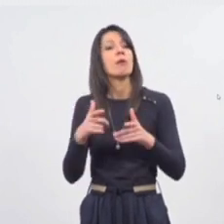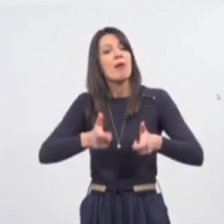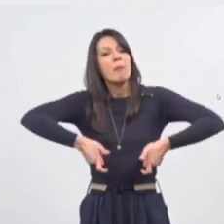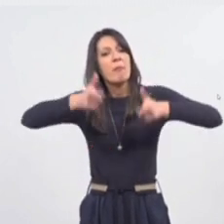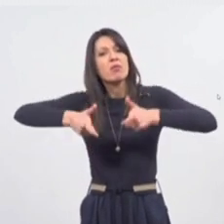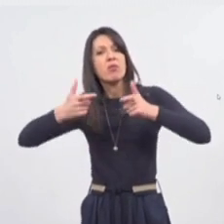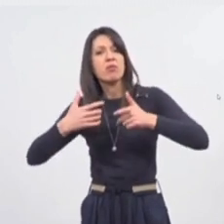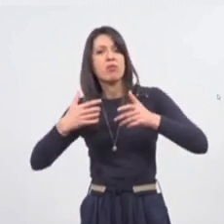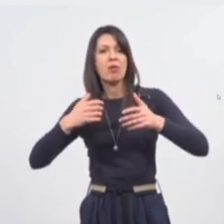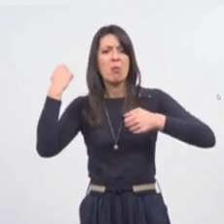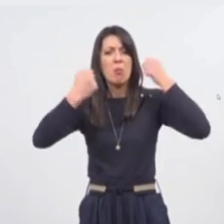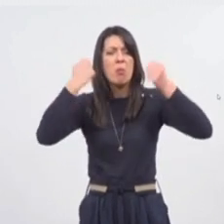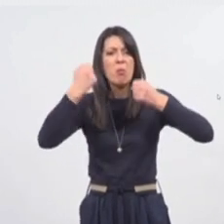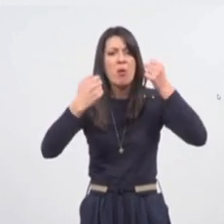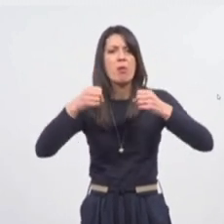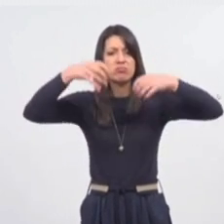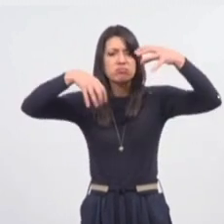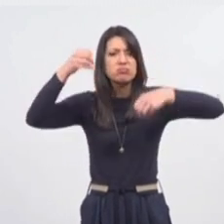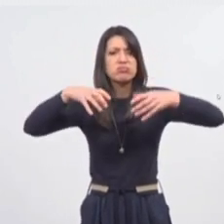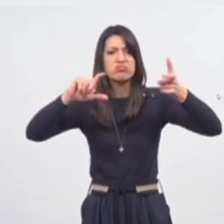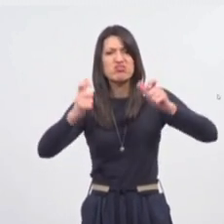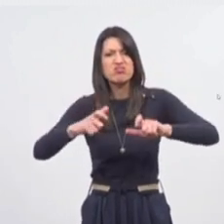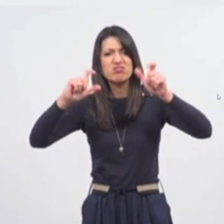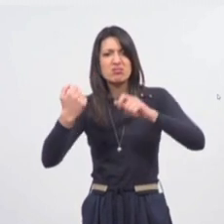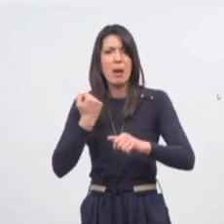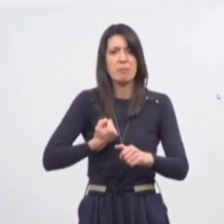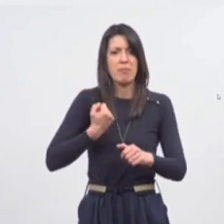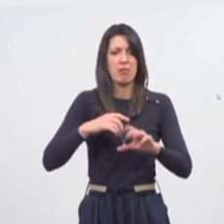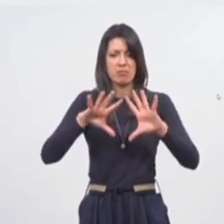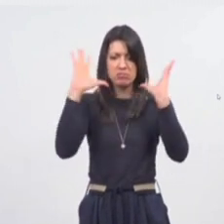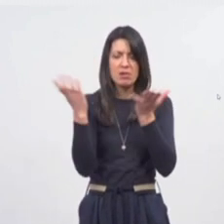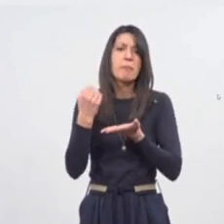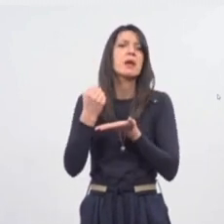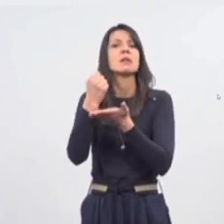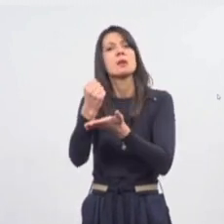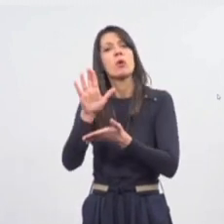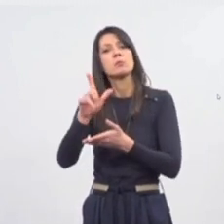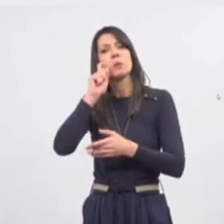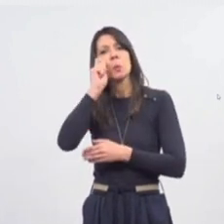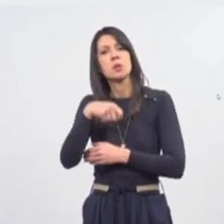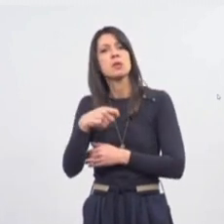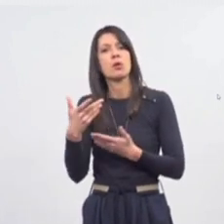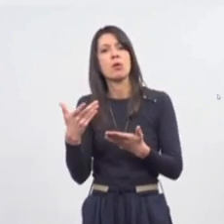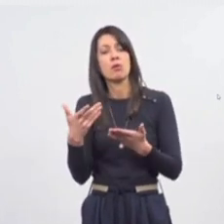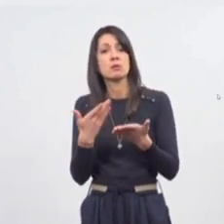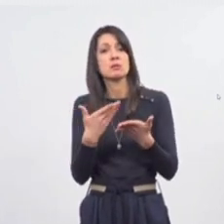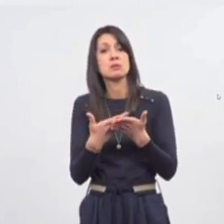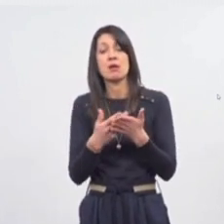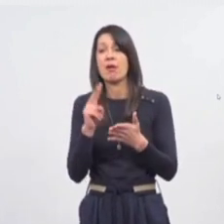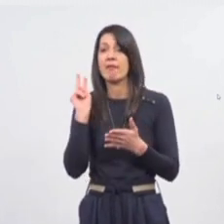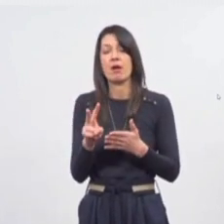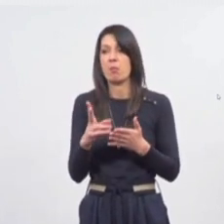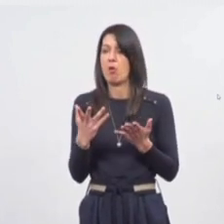déjà exprimé à l'instant sur ce sujet, les dégradations du patrimoine ukrainien constituent par ailleurs un très fort sujet